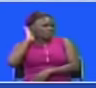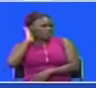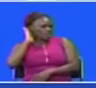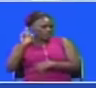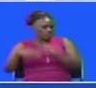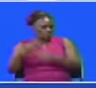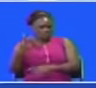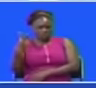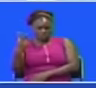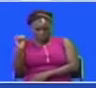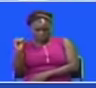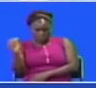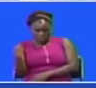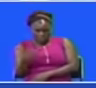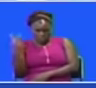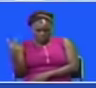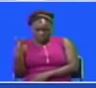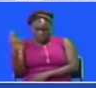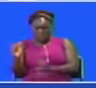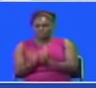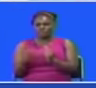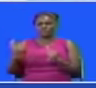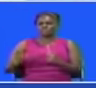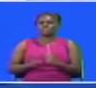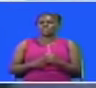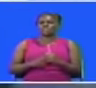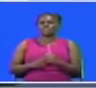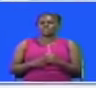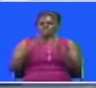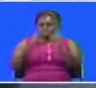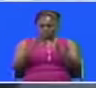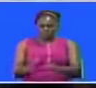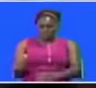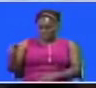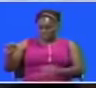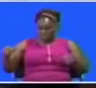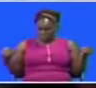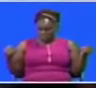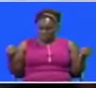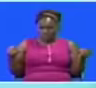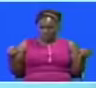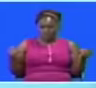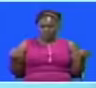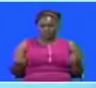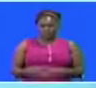continue on the 20th of February 2017. Caroline B., KTN News.